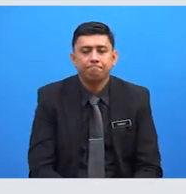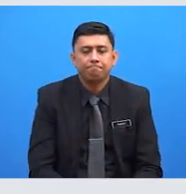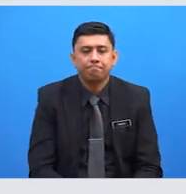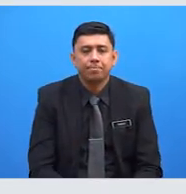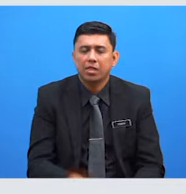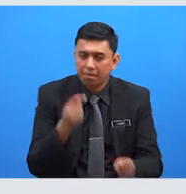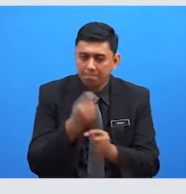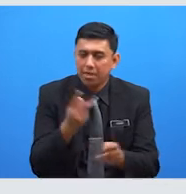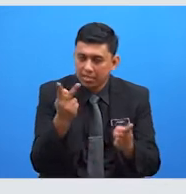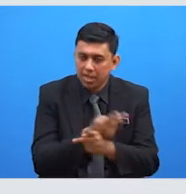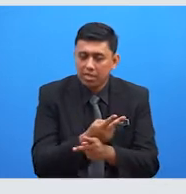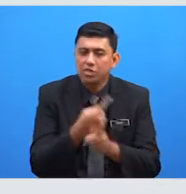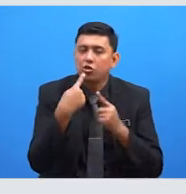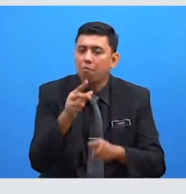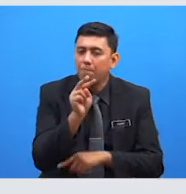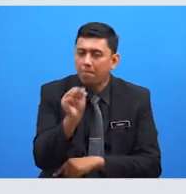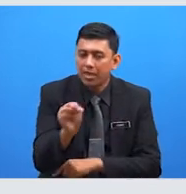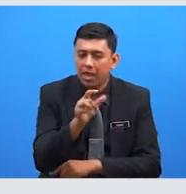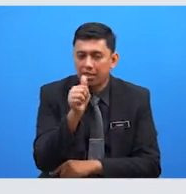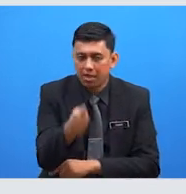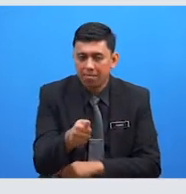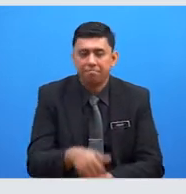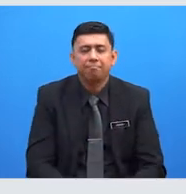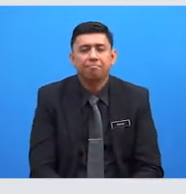Syabas, tepat sekali jawapan anda.